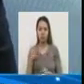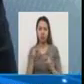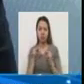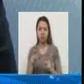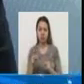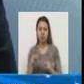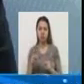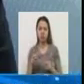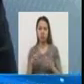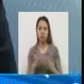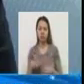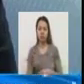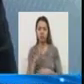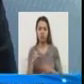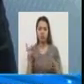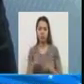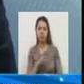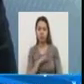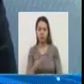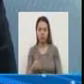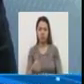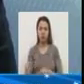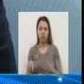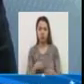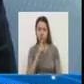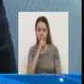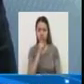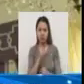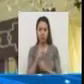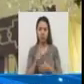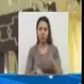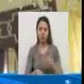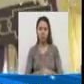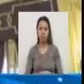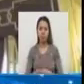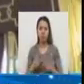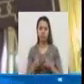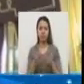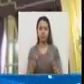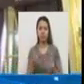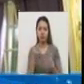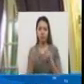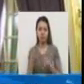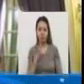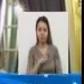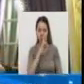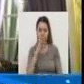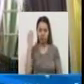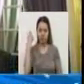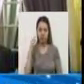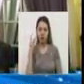парасаты планетамыздың жаһандық апатқа ұшырауына жол бермейді деп сенемін. Қауіпсіздік кеңестегі жиыннан кейін мемлекет